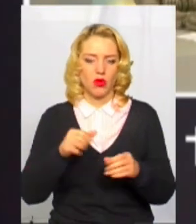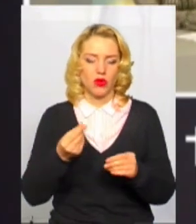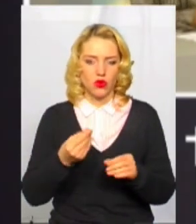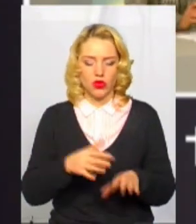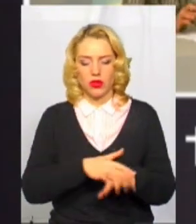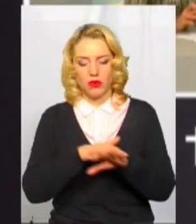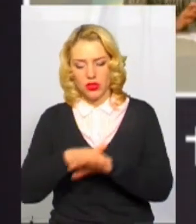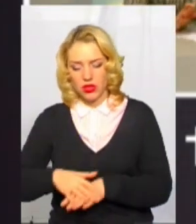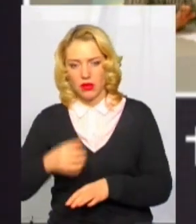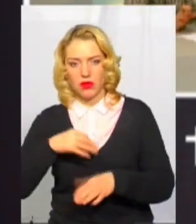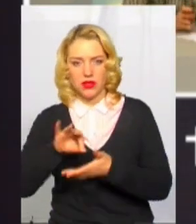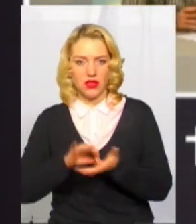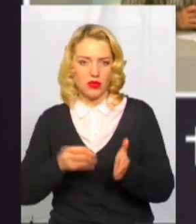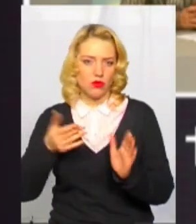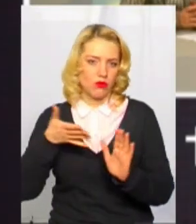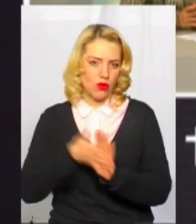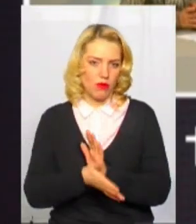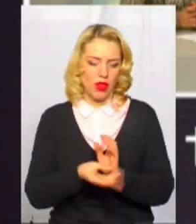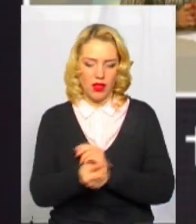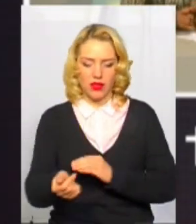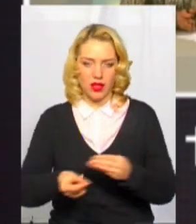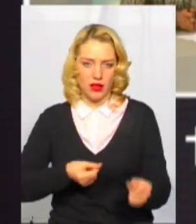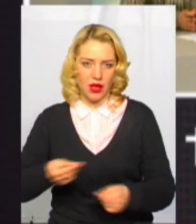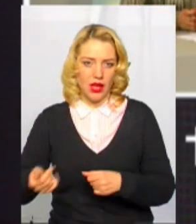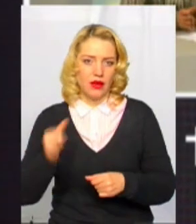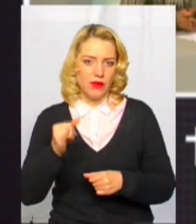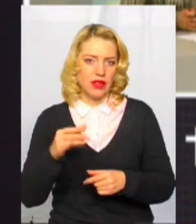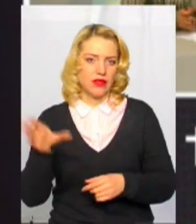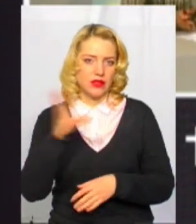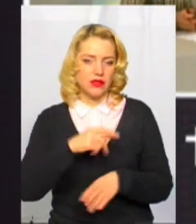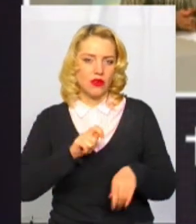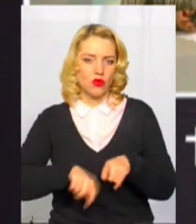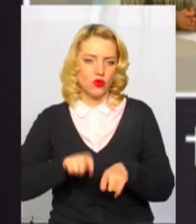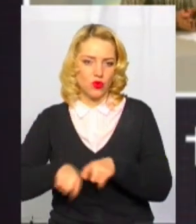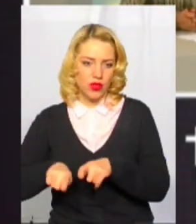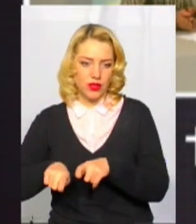зразу проплатили. Тому, якби на сьогоднішній день всі контрольні